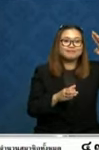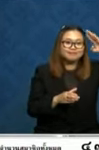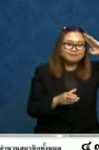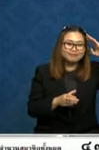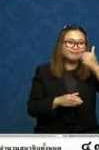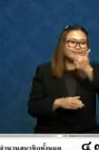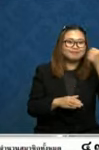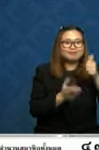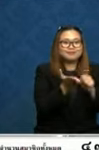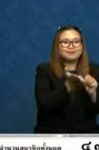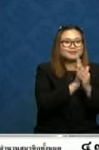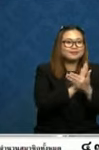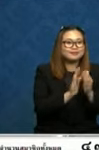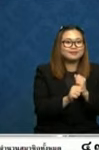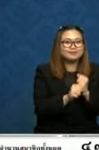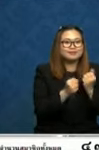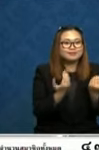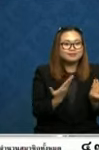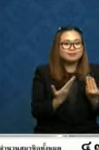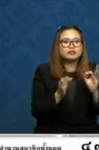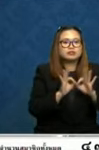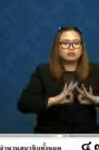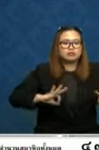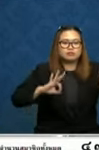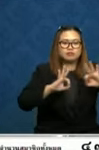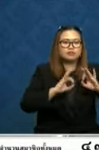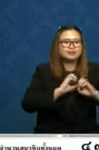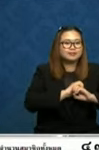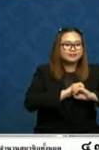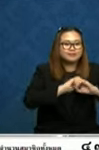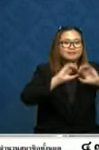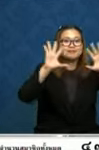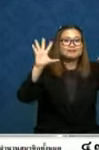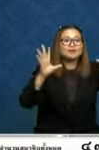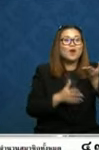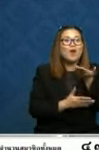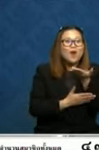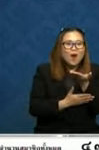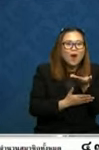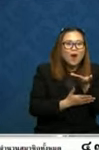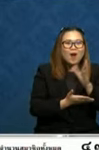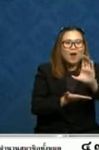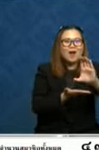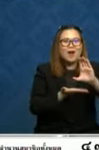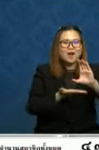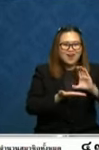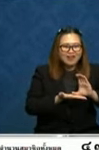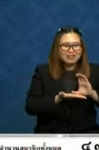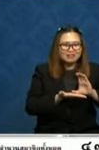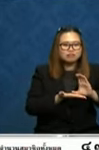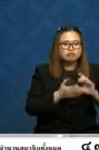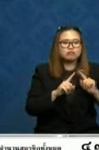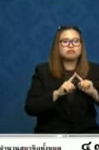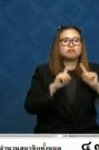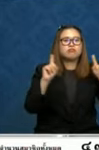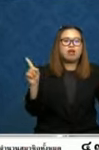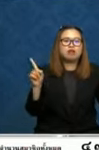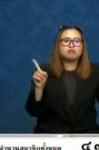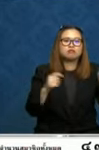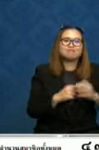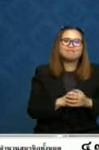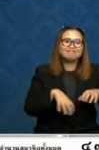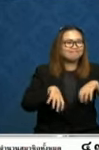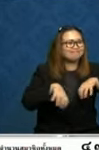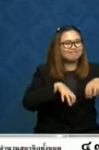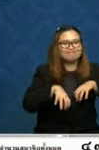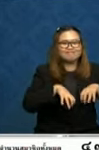จะให้มีความโปร่งใสนะครับไม่ใช่ว่ามาของบประมาณไปจำนวนหนึ่งพอถึงเวลานะครับก็พอไปมีร